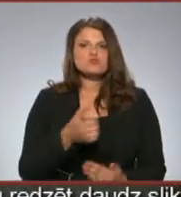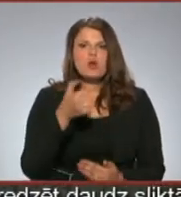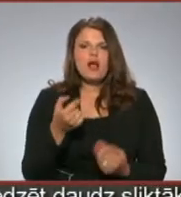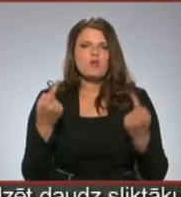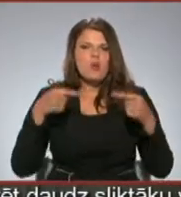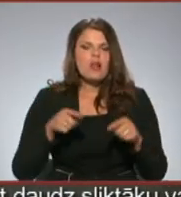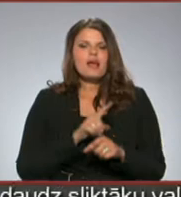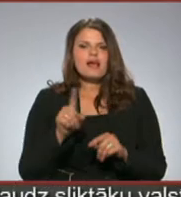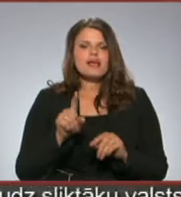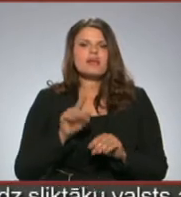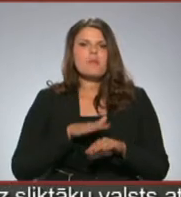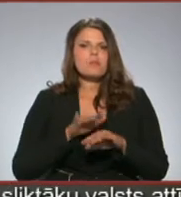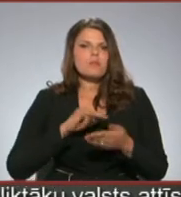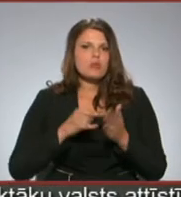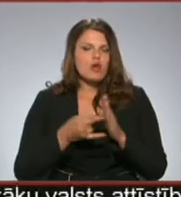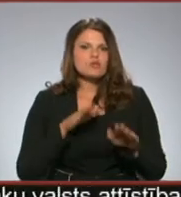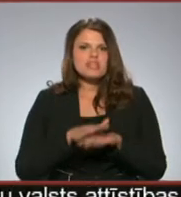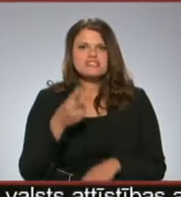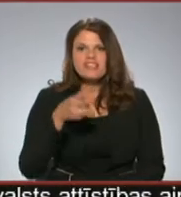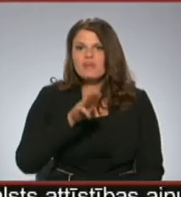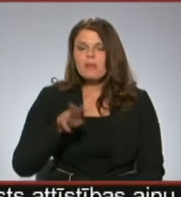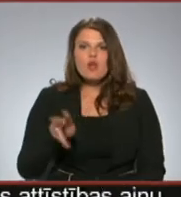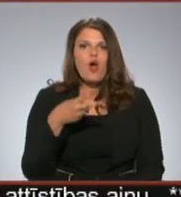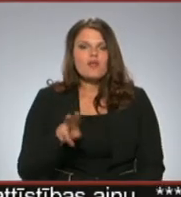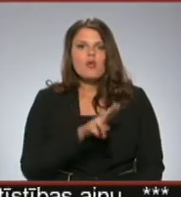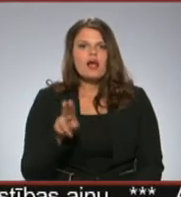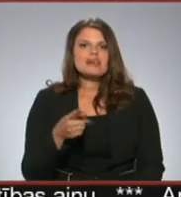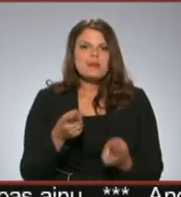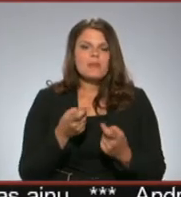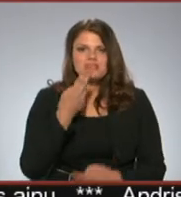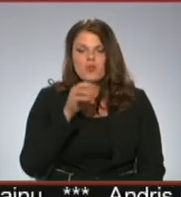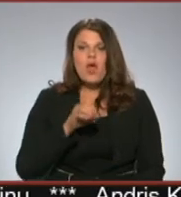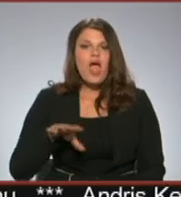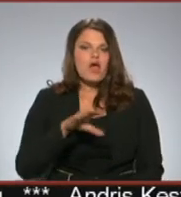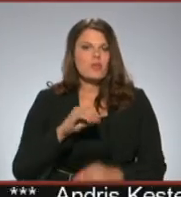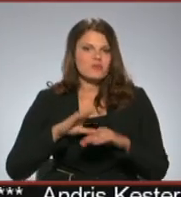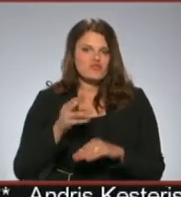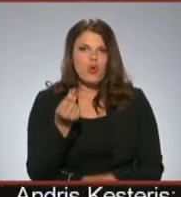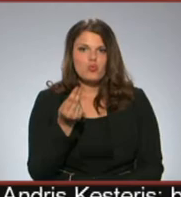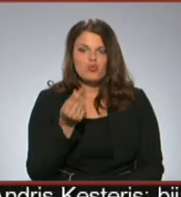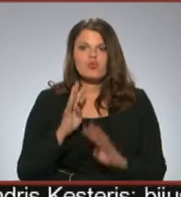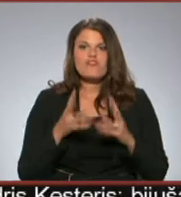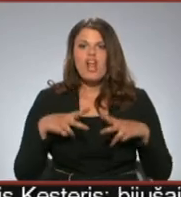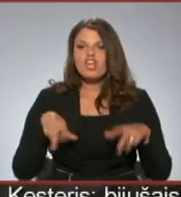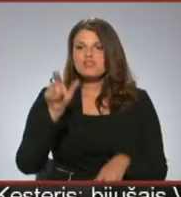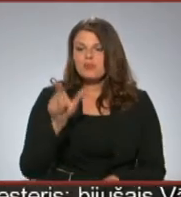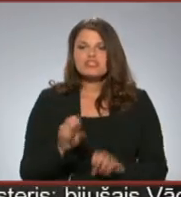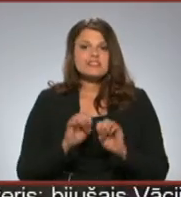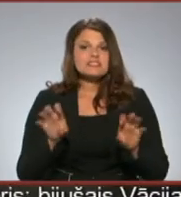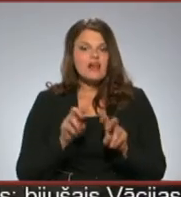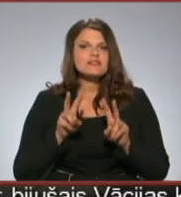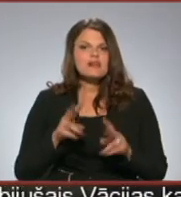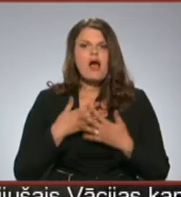laikā projektos realizētai 2 miljoni eiro, kas tiek piesaistīti no Eiropas fondiem. Kā skaidro biedrības valdes priekšsēdētāji, aktīvi